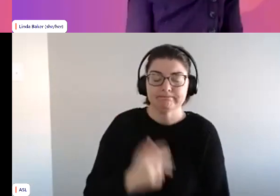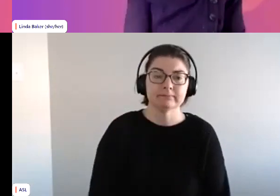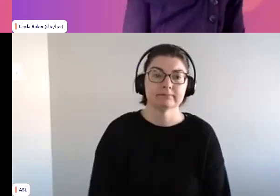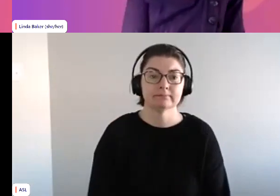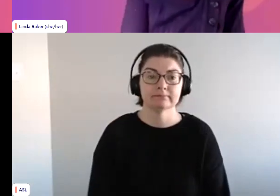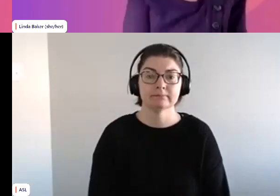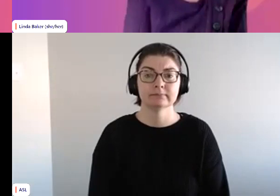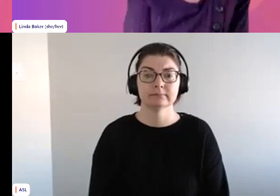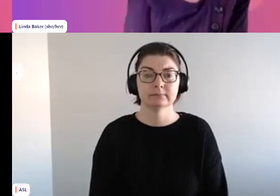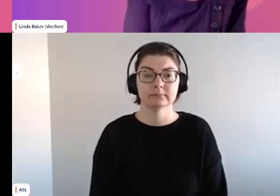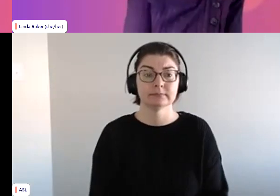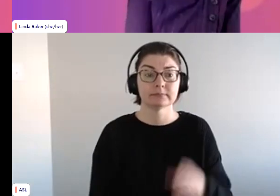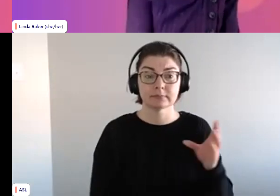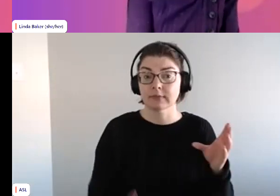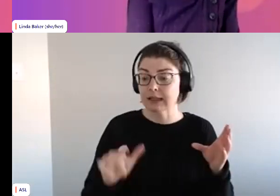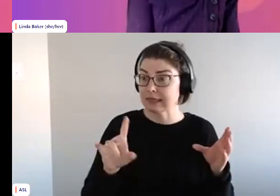vois